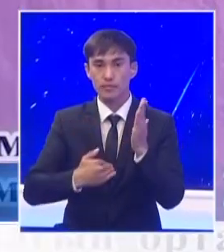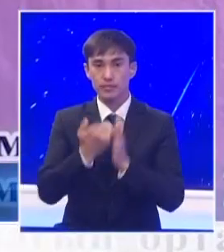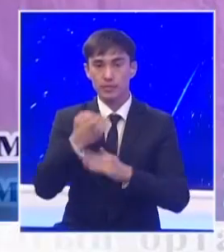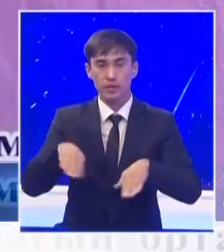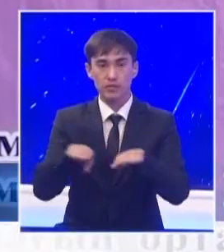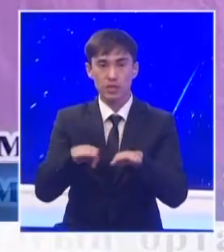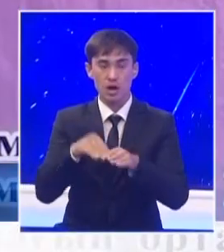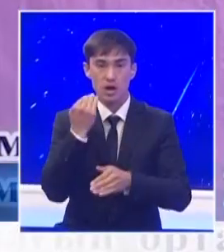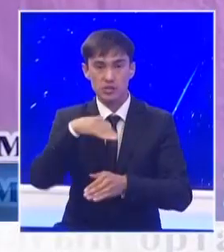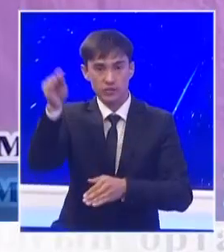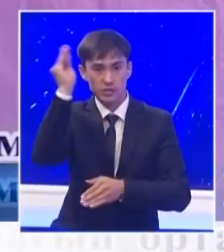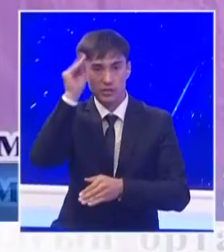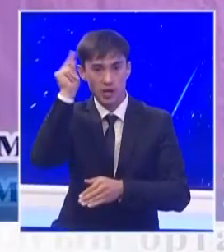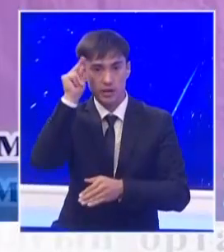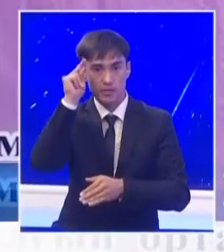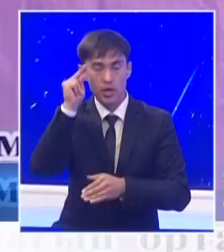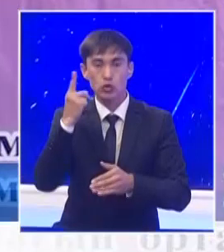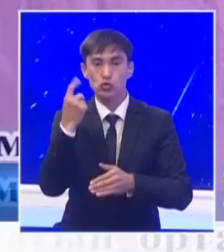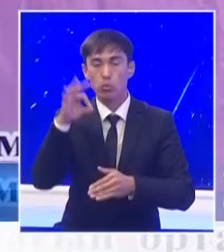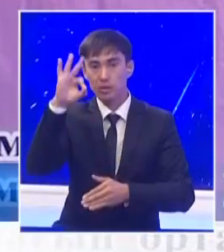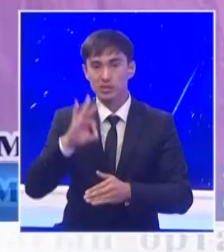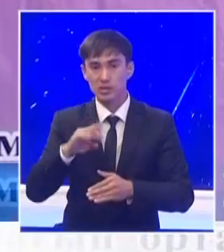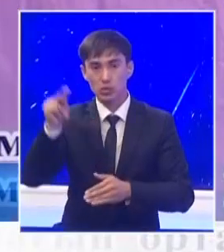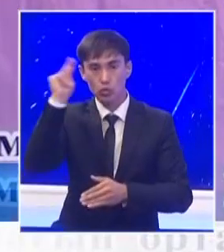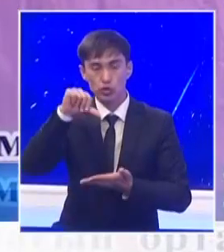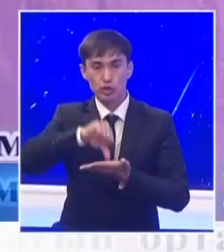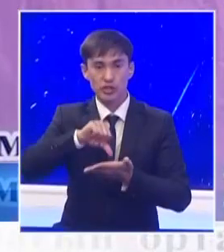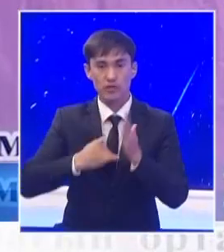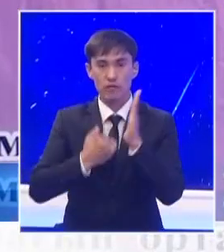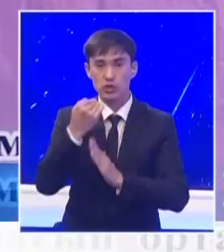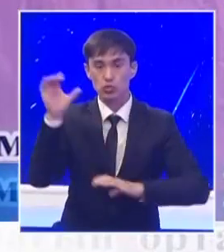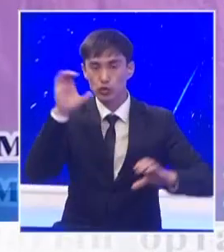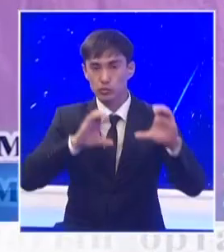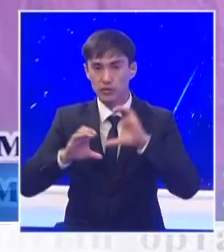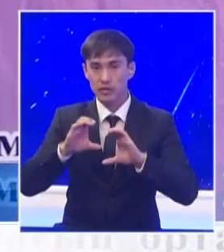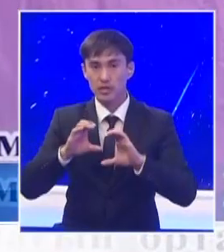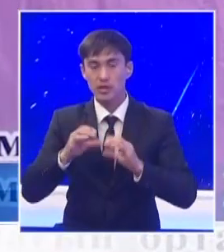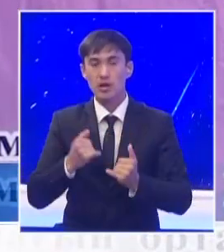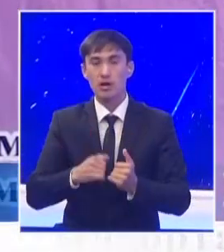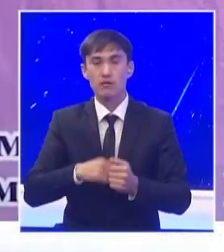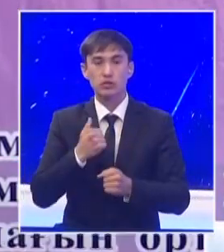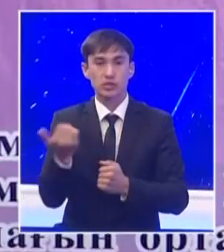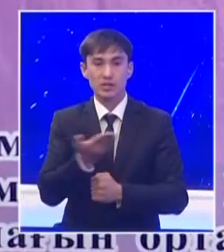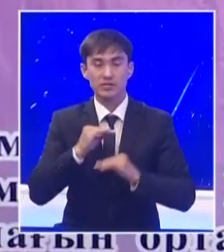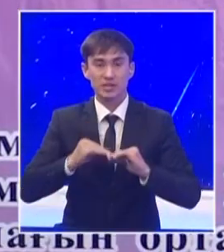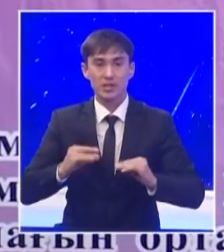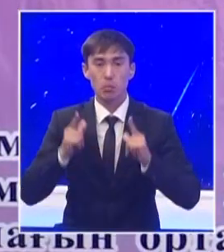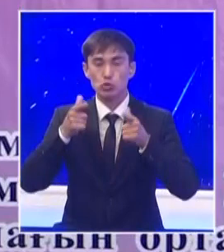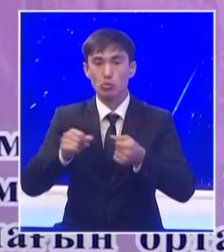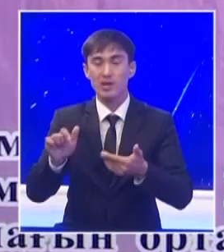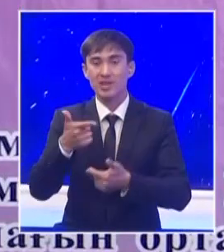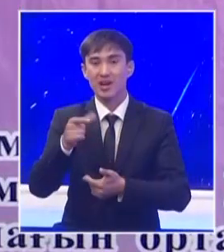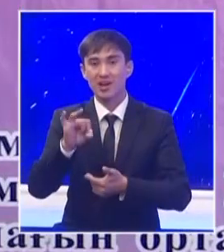сравнительно качество знаний, 100% поступление учащихся в высшее учебное заведение, и в основном все дети у нас поступают на